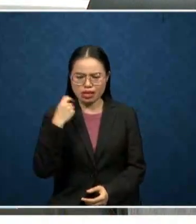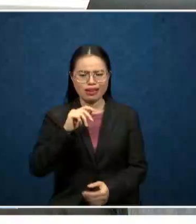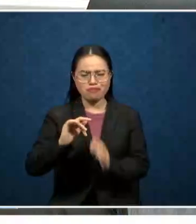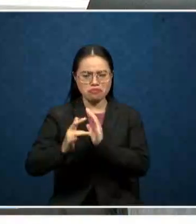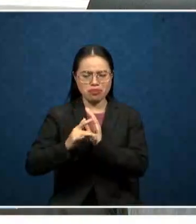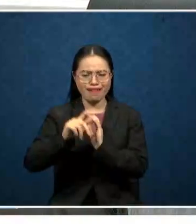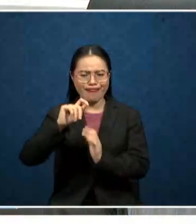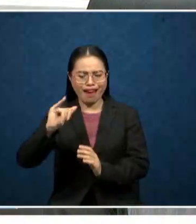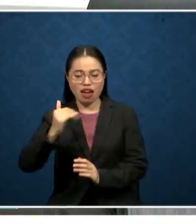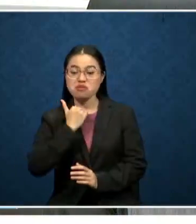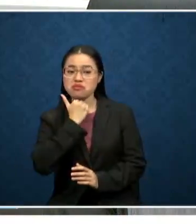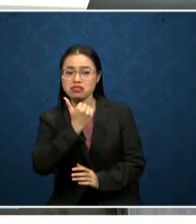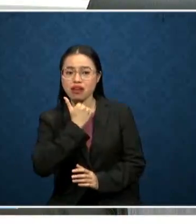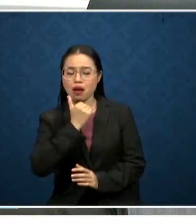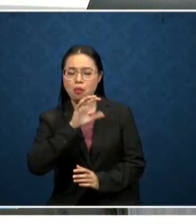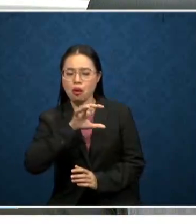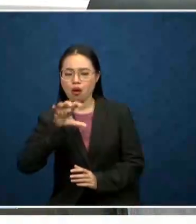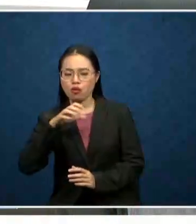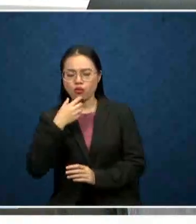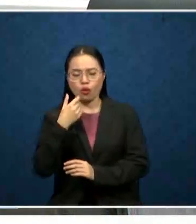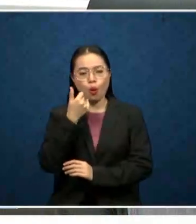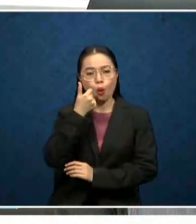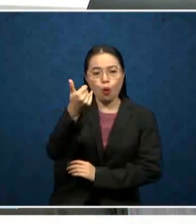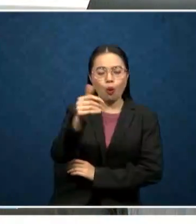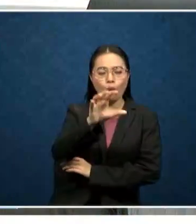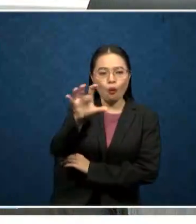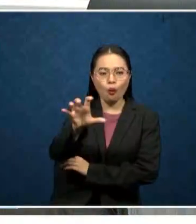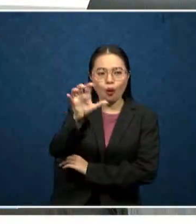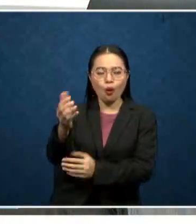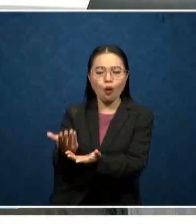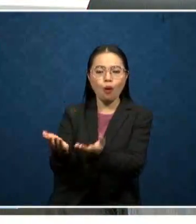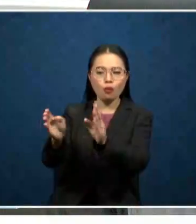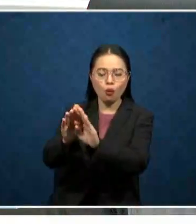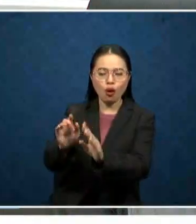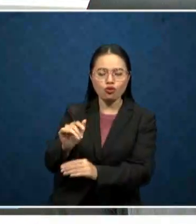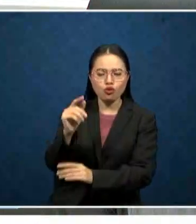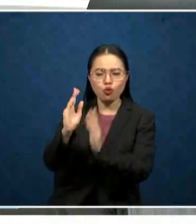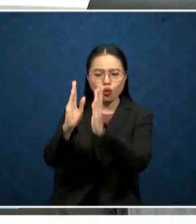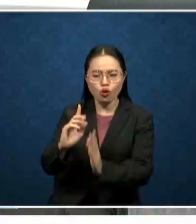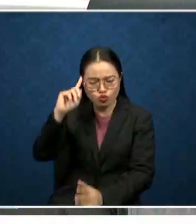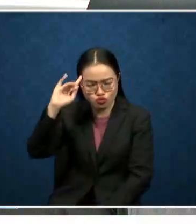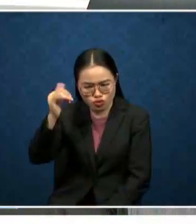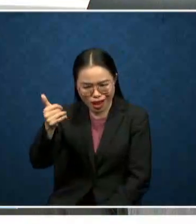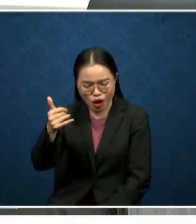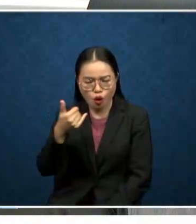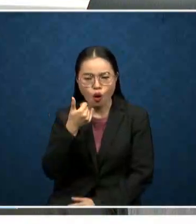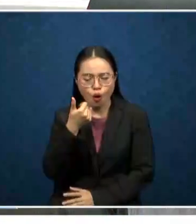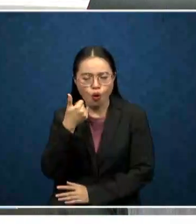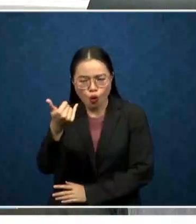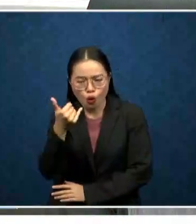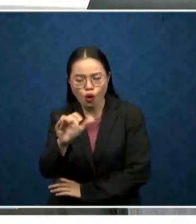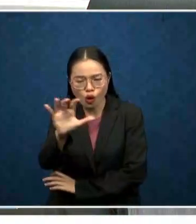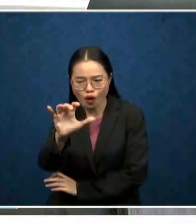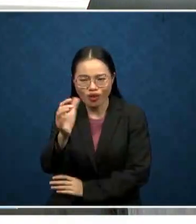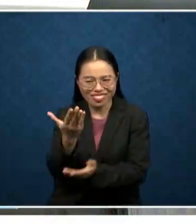แล้วก็เอาเสียงเราเนี่ยไปหลอกคนที่รู้จักเราเพื่อจะลวงเรื่องเงินเรื่องทองต่างสารพัดเล